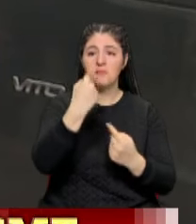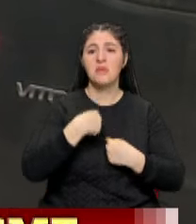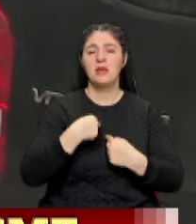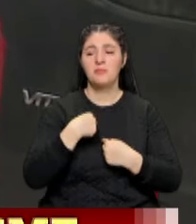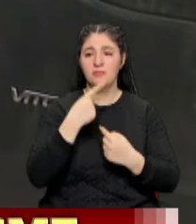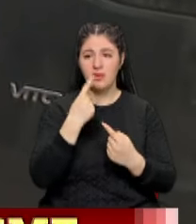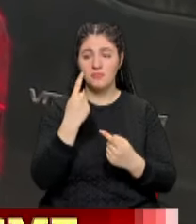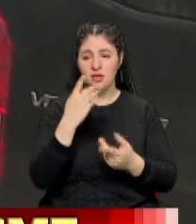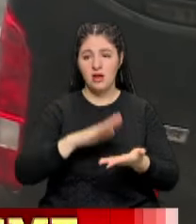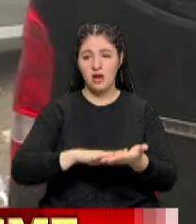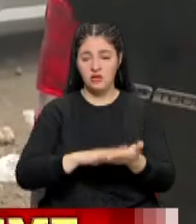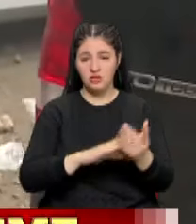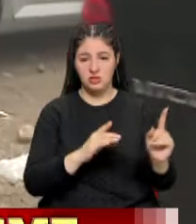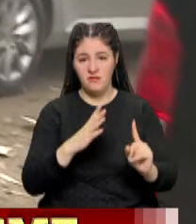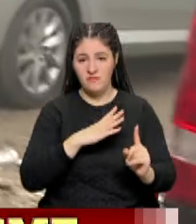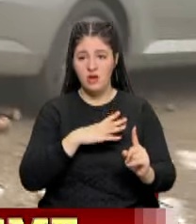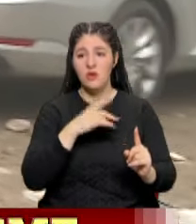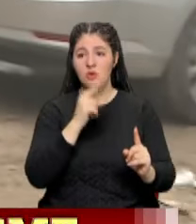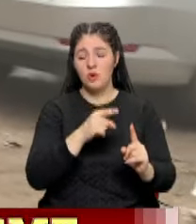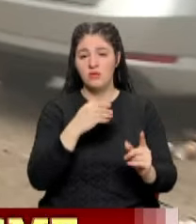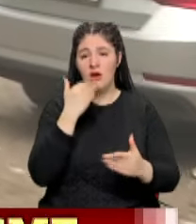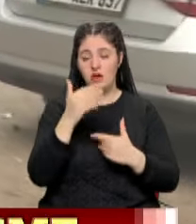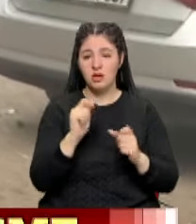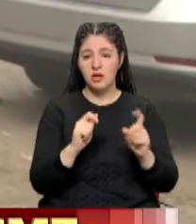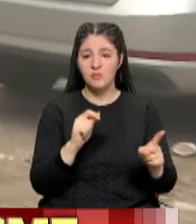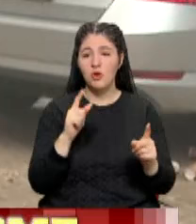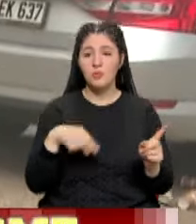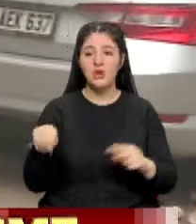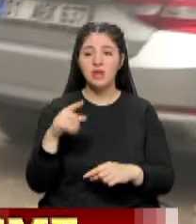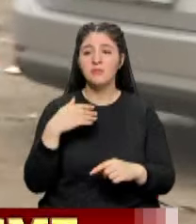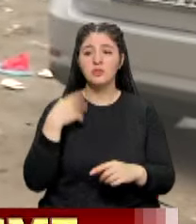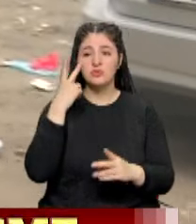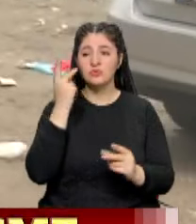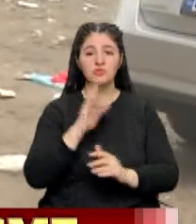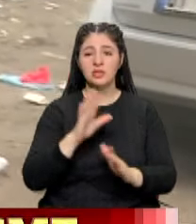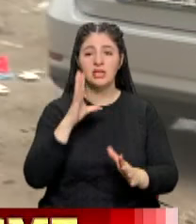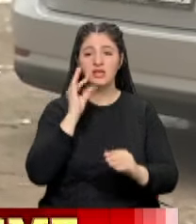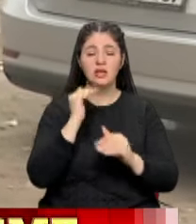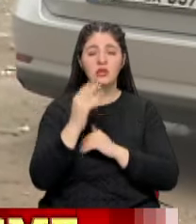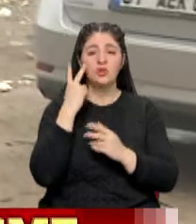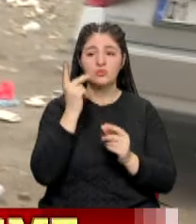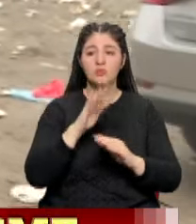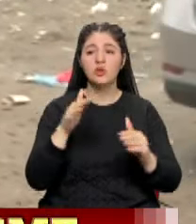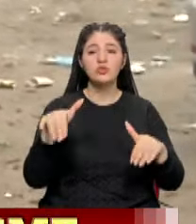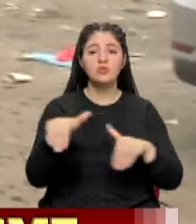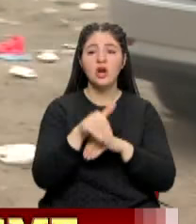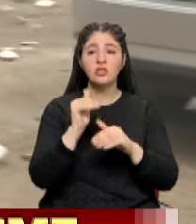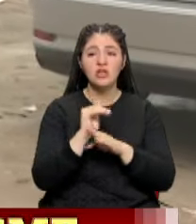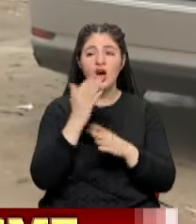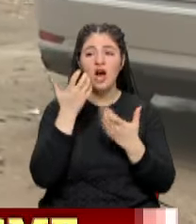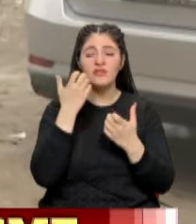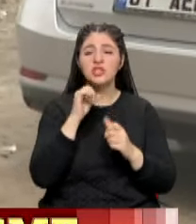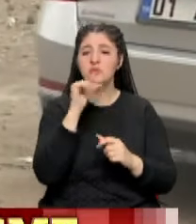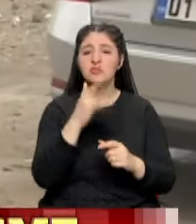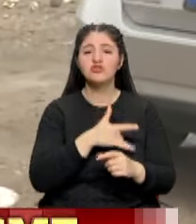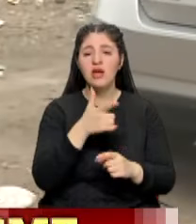diyen bir arkadaşımız. O da anlatıyor. Burada bizi unutmasınlar, insanları unutmasınlar, sokak hayvanlarını, hiçbir